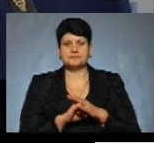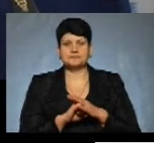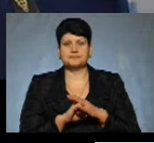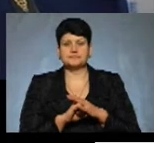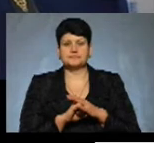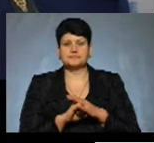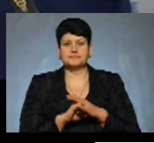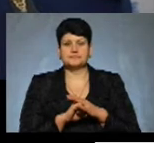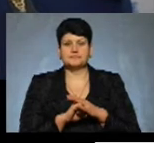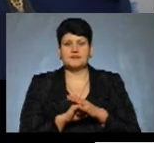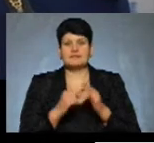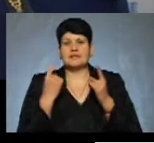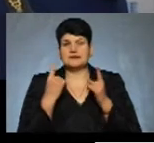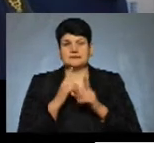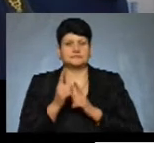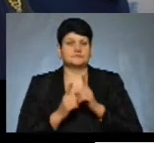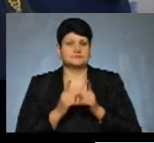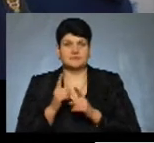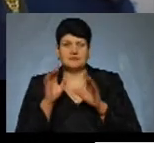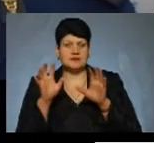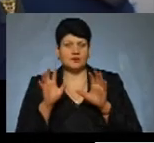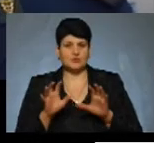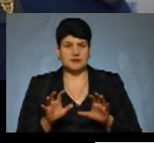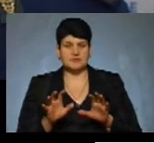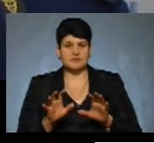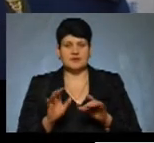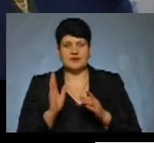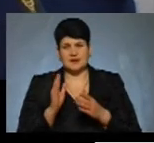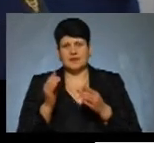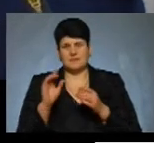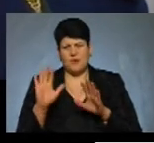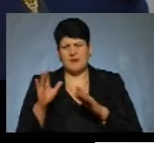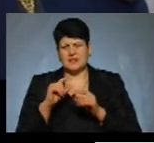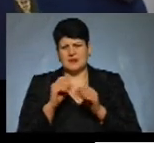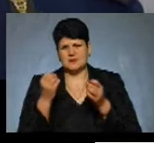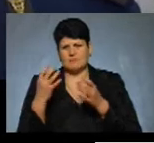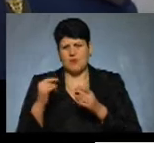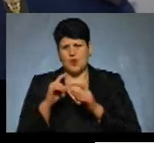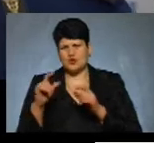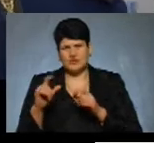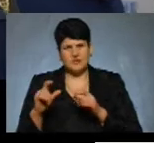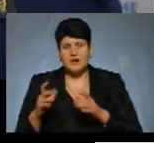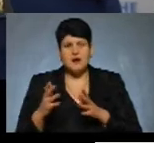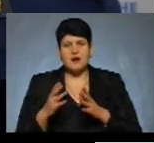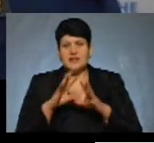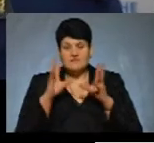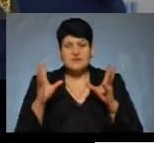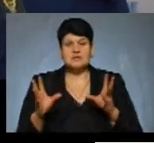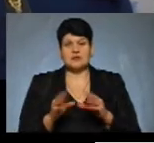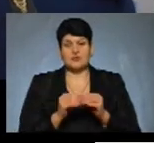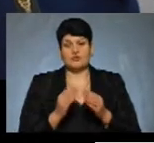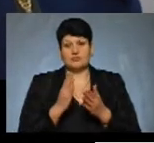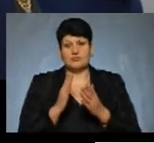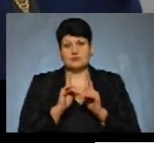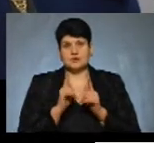таких суттєвих змін в законодавстві окремі є моменти спрощення, так, виконання митних формальностей, але взагалом йде все відповідно